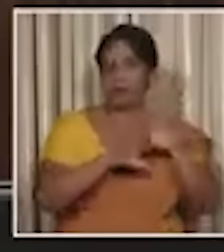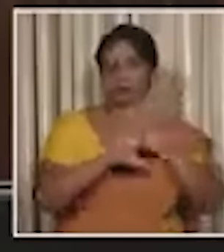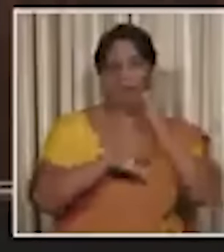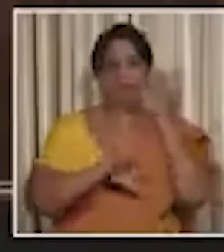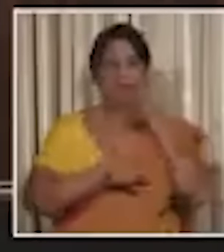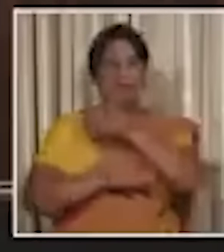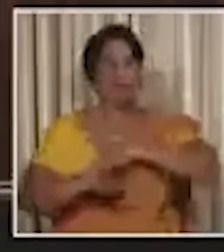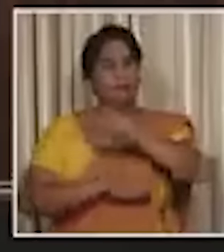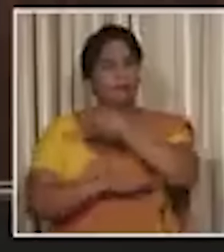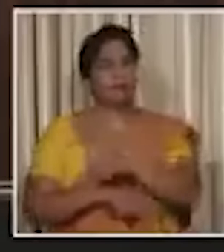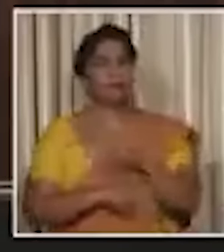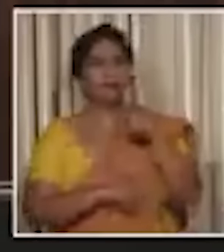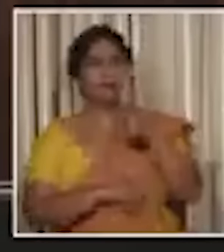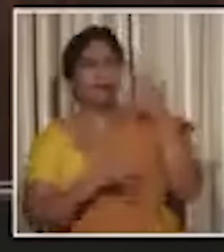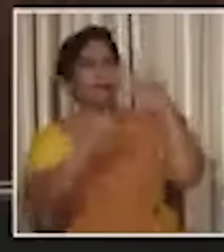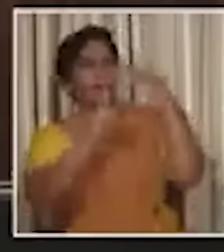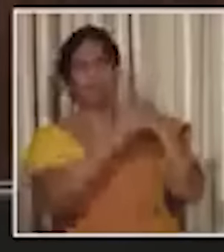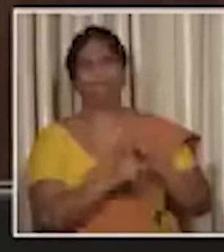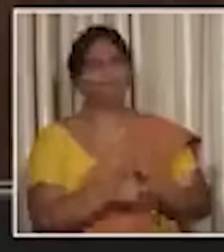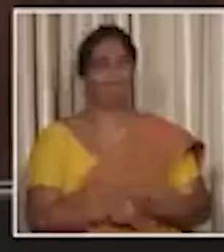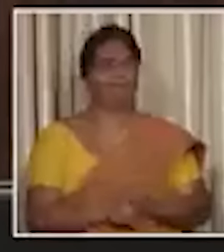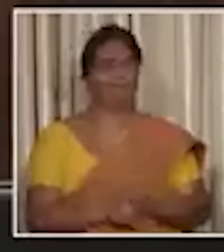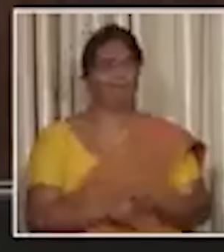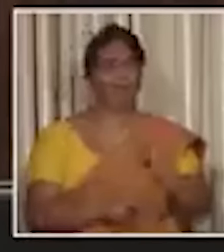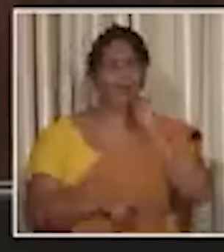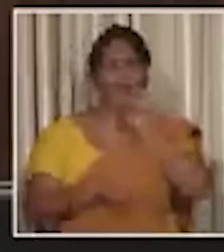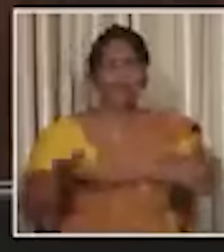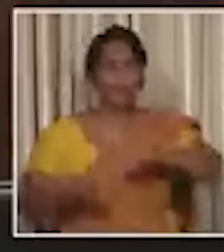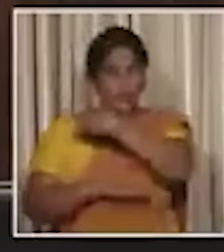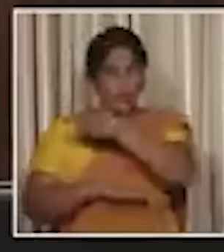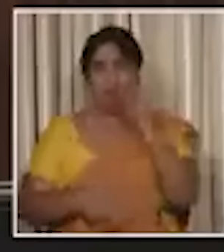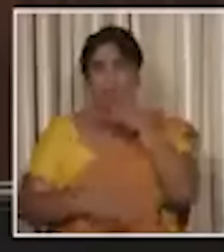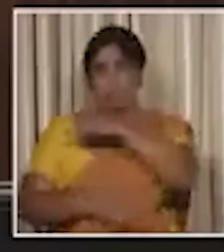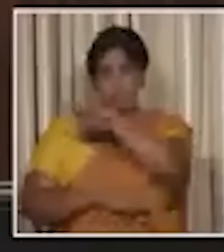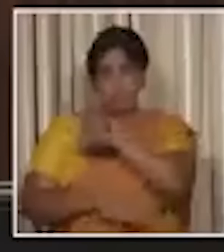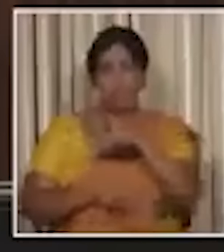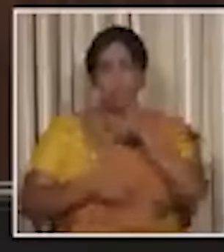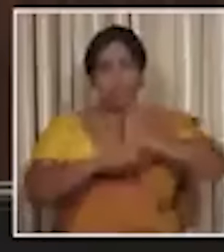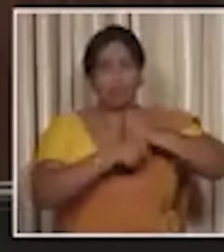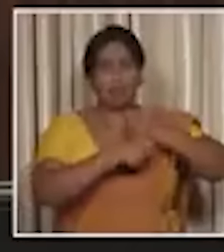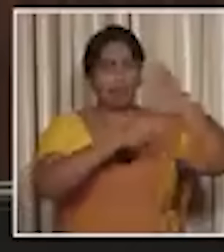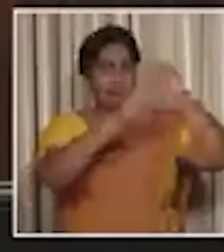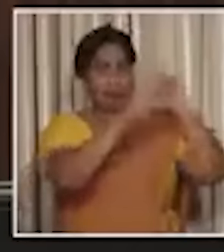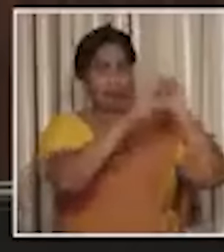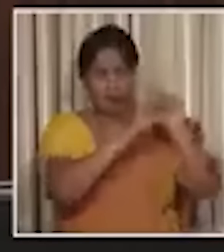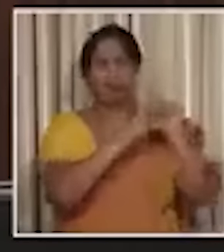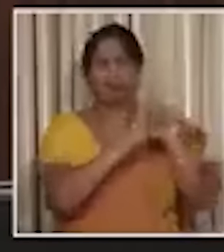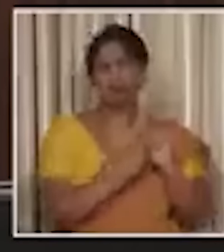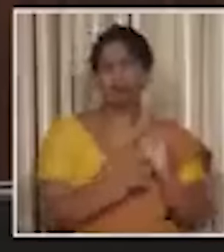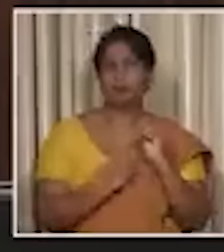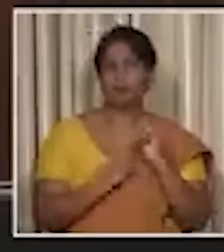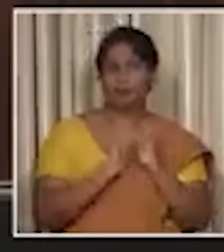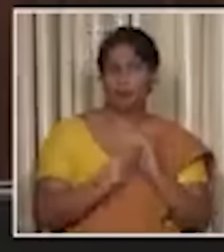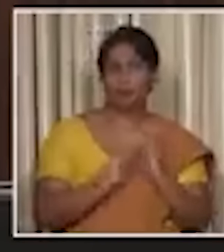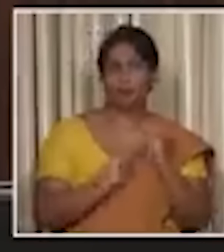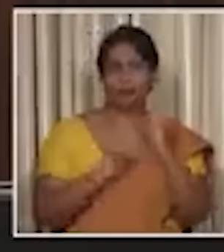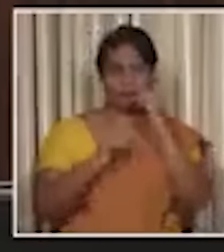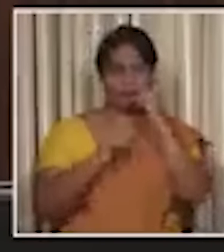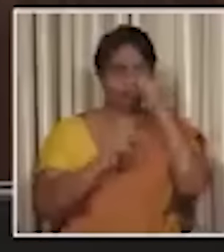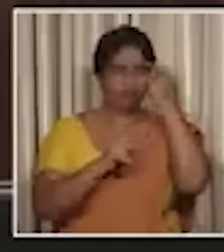තිබෙන යහපත් චිත්‍රයක් නොවේ. පොදු ජනතාව තුළ රාජ්‍ය සේවයේ කෙරෙහි යම් අයහපත් සිලෙලේ